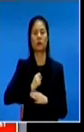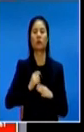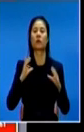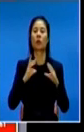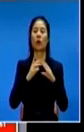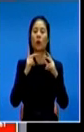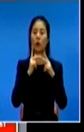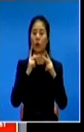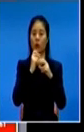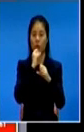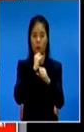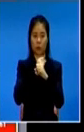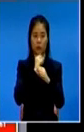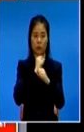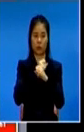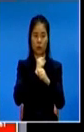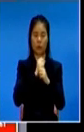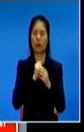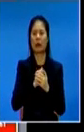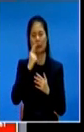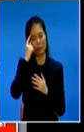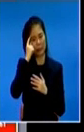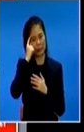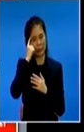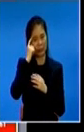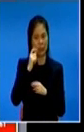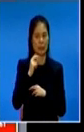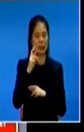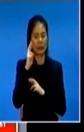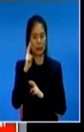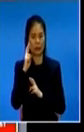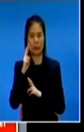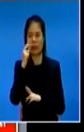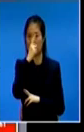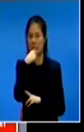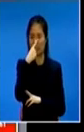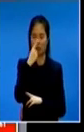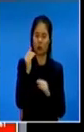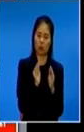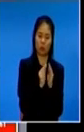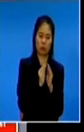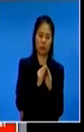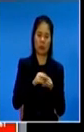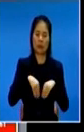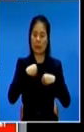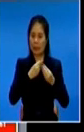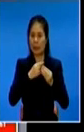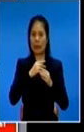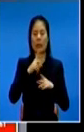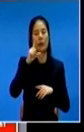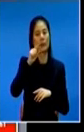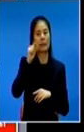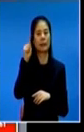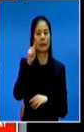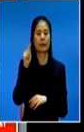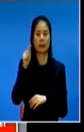งานถึงได้พิจารณาว่าให้รางวัลผู้ที่มีคะแนนสูงสุดเนี่ย 20% เพราะ 20% เนี่ยก็จะเป็นเรื่องของ